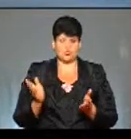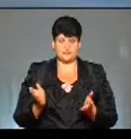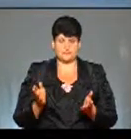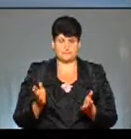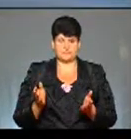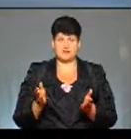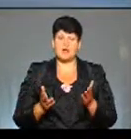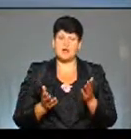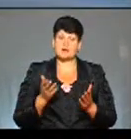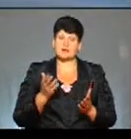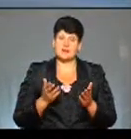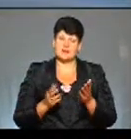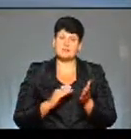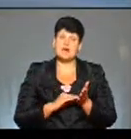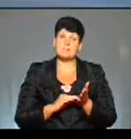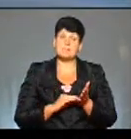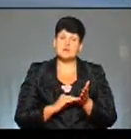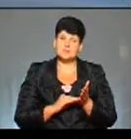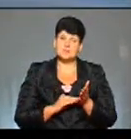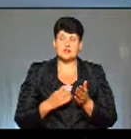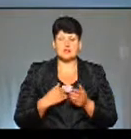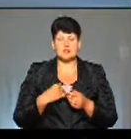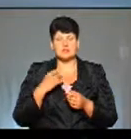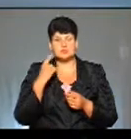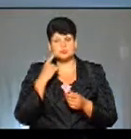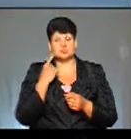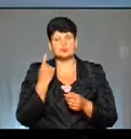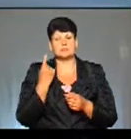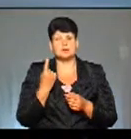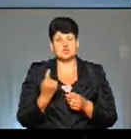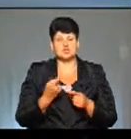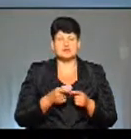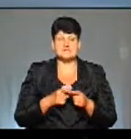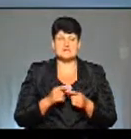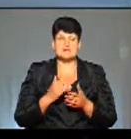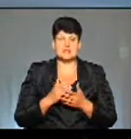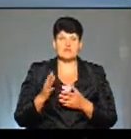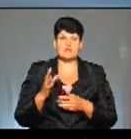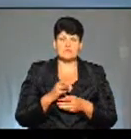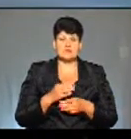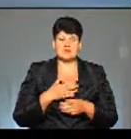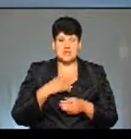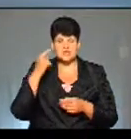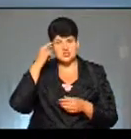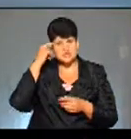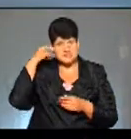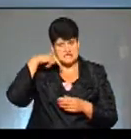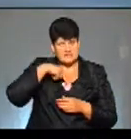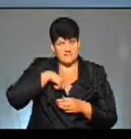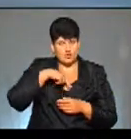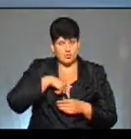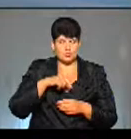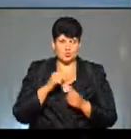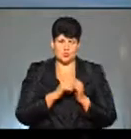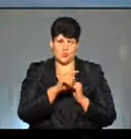Але написано. Ну, я думаю, що найперше, це є все у нашій свідомості. В свідомості кожного, а